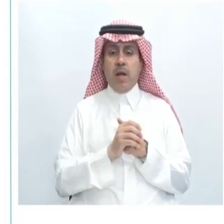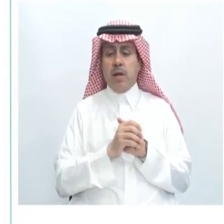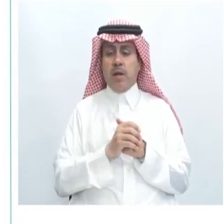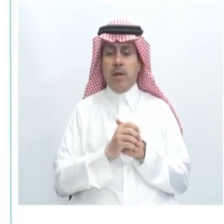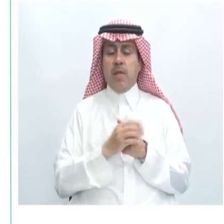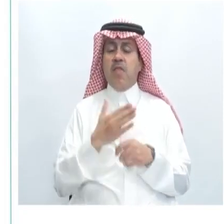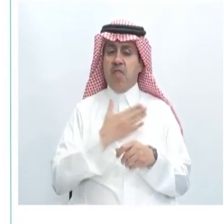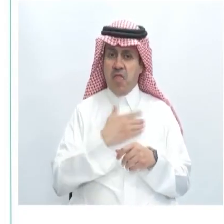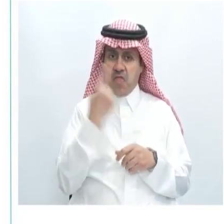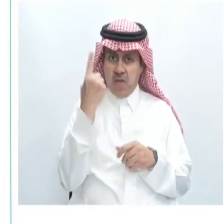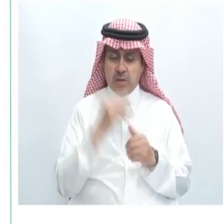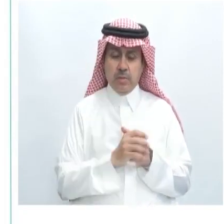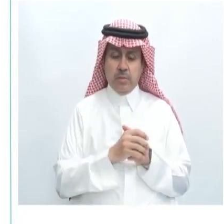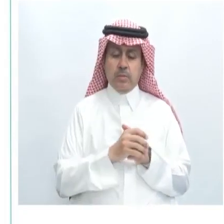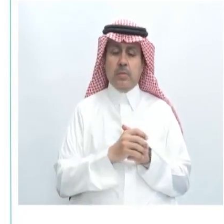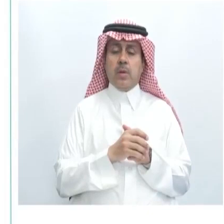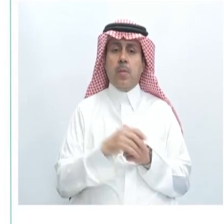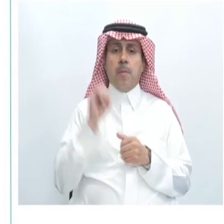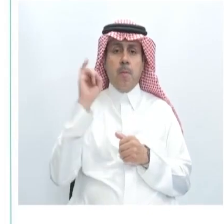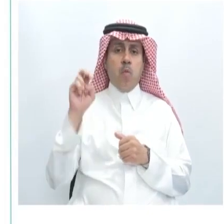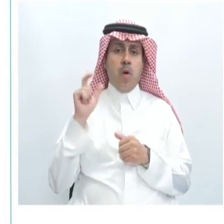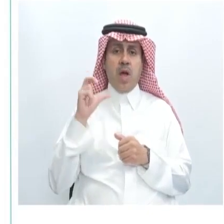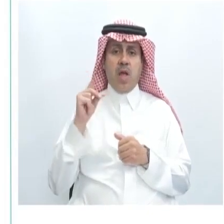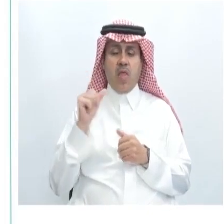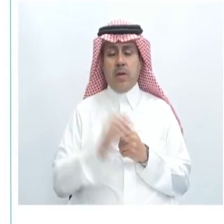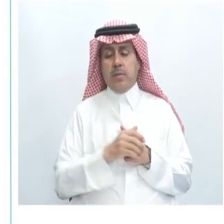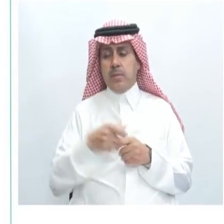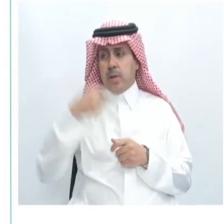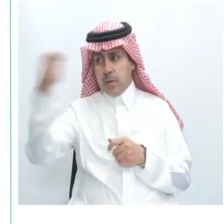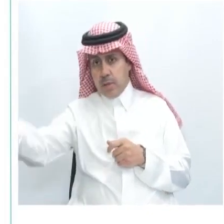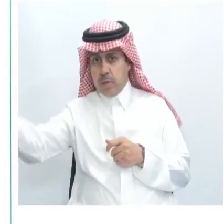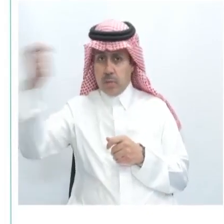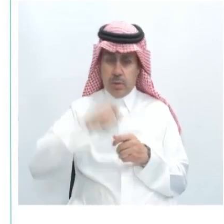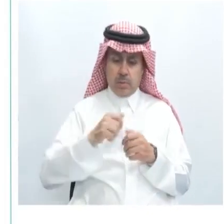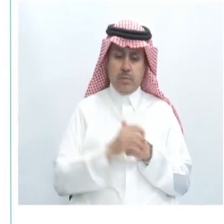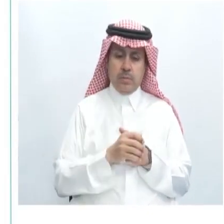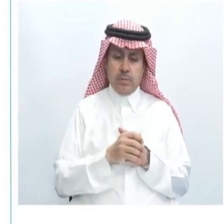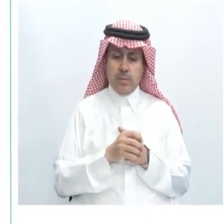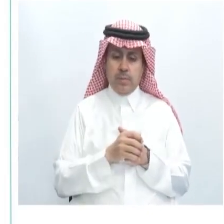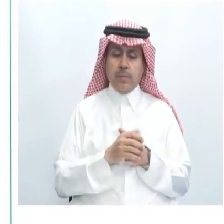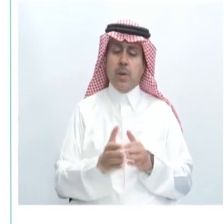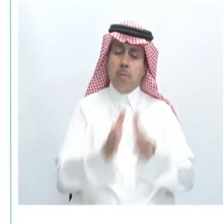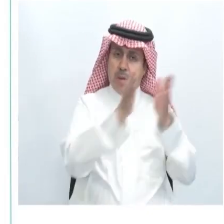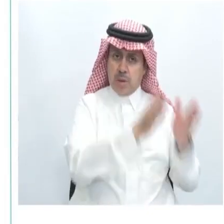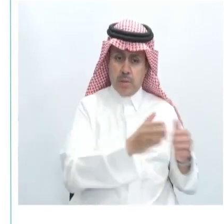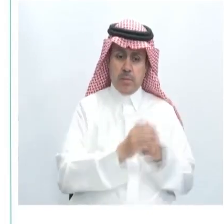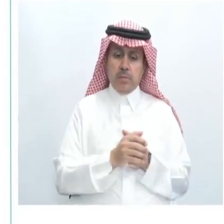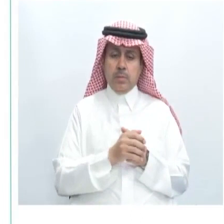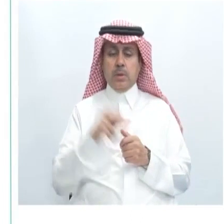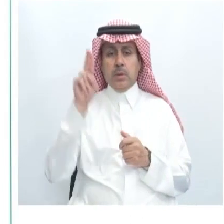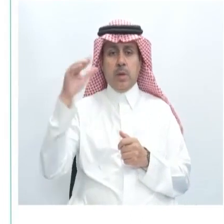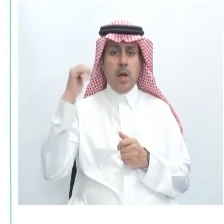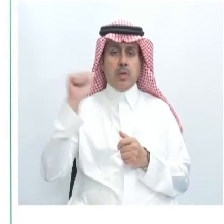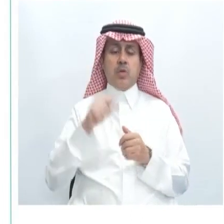كان الشخص لديه اكتفاء ذاتي يبدا يقايض المنتجات لديه مع الاخرين وبعد ذلك اصبح لدينا تخصص